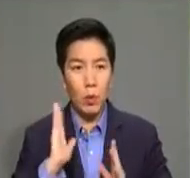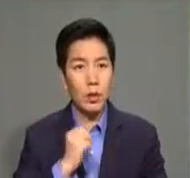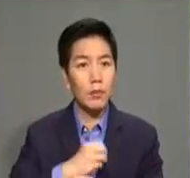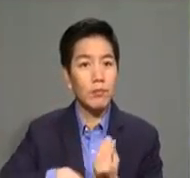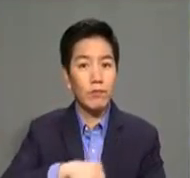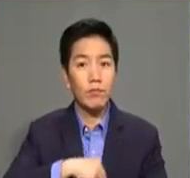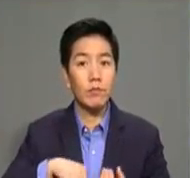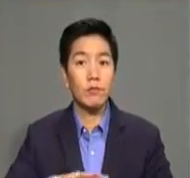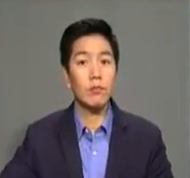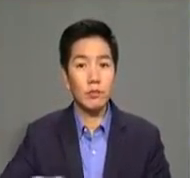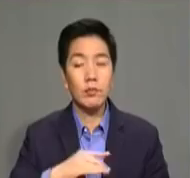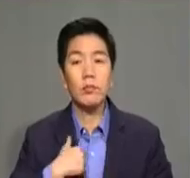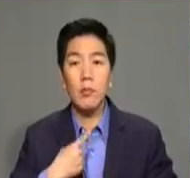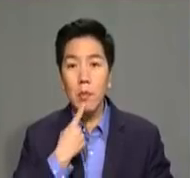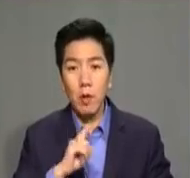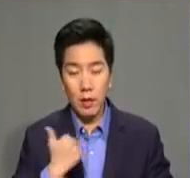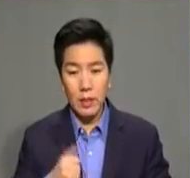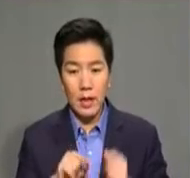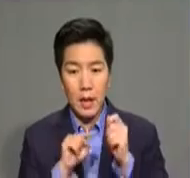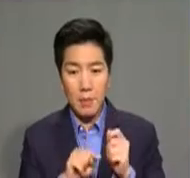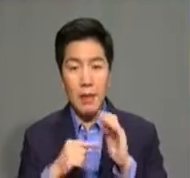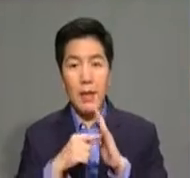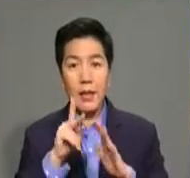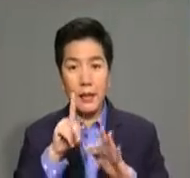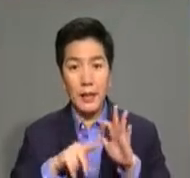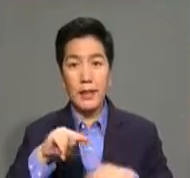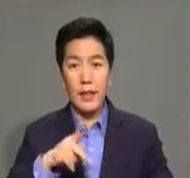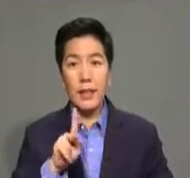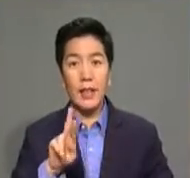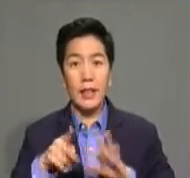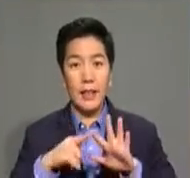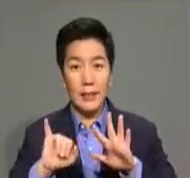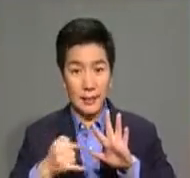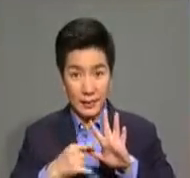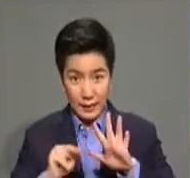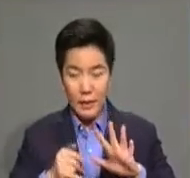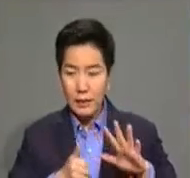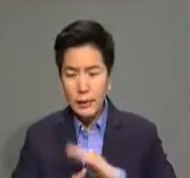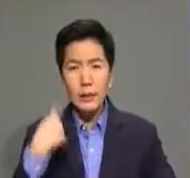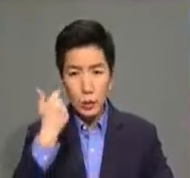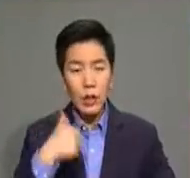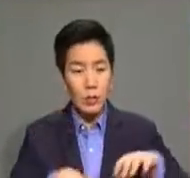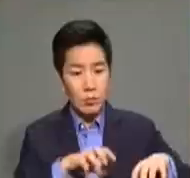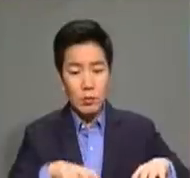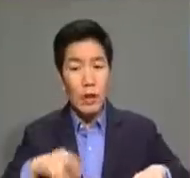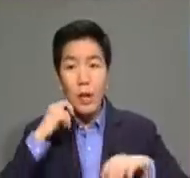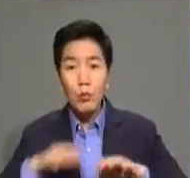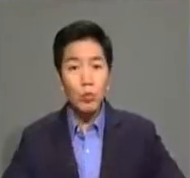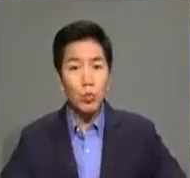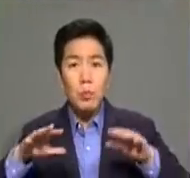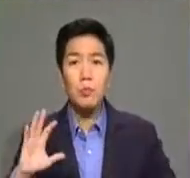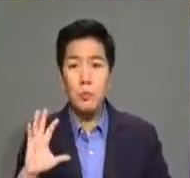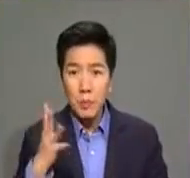จท่องเที่ยวในพื้นที่ก็ยืนยันนะคะว่าอำเภอแก่งกระจานสามารถมาท่องเที่ยวได้ค่ะเนื่องจากว่าสถานที่ท่องเที่ยวส่วนใหญ่ไม่ได้ถูกน้ำท่ว